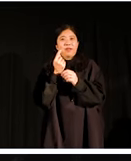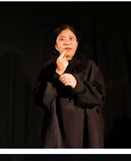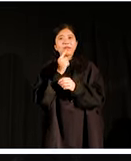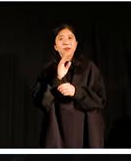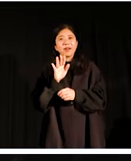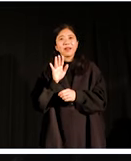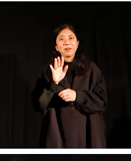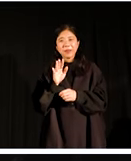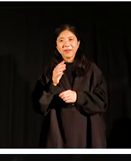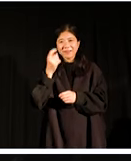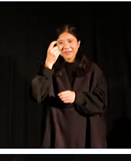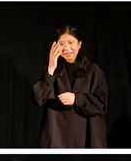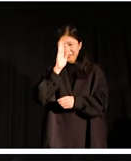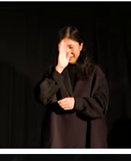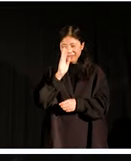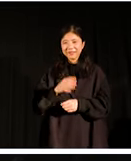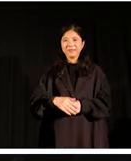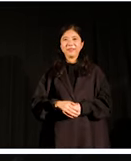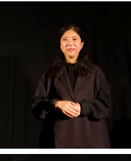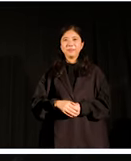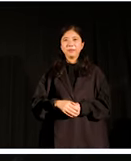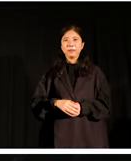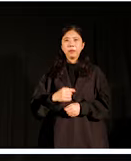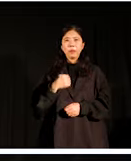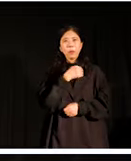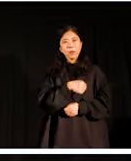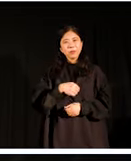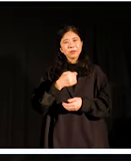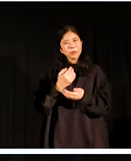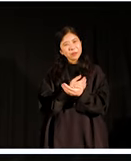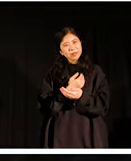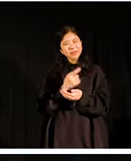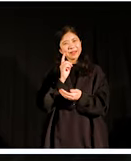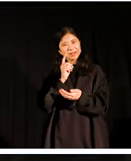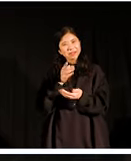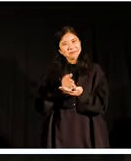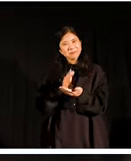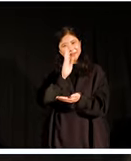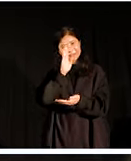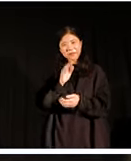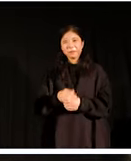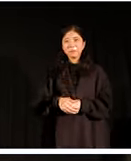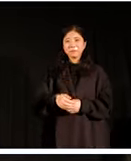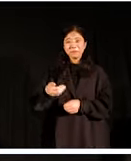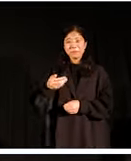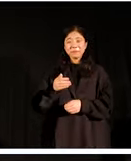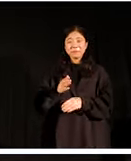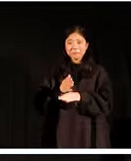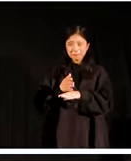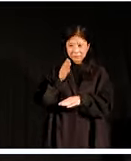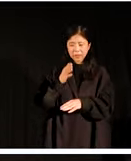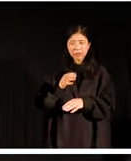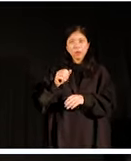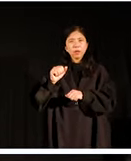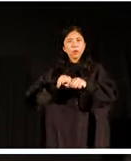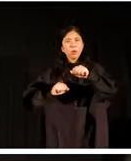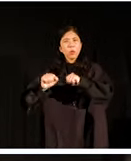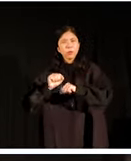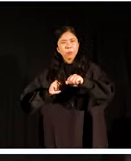あったら教えてくださいということですエピソード心に残ってることっていう風にいただきましたご質問ありがとうございます行動し